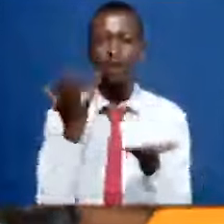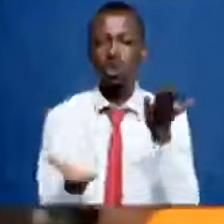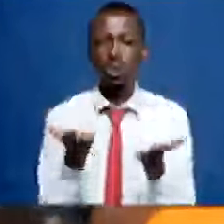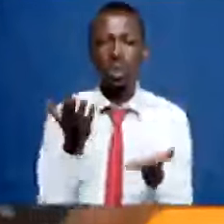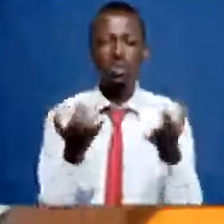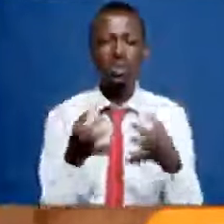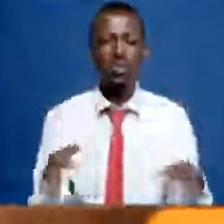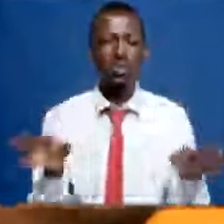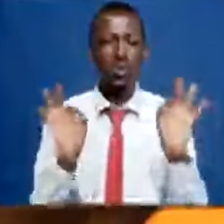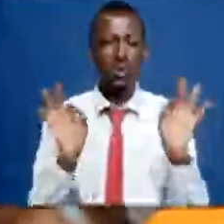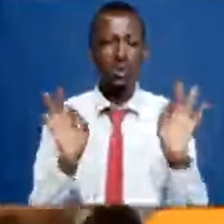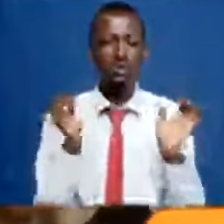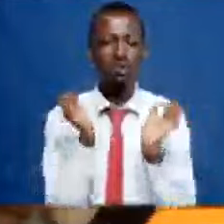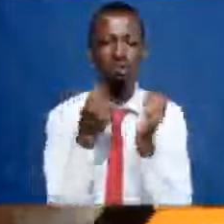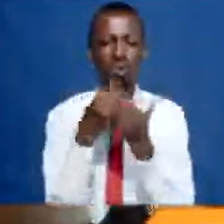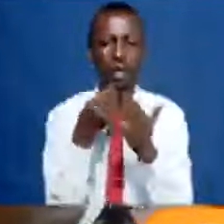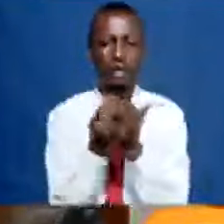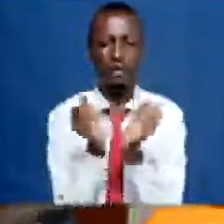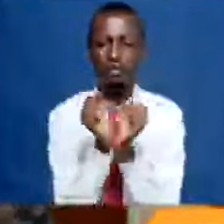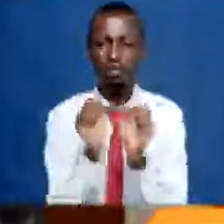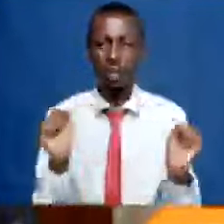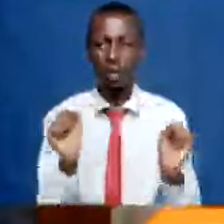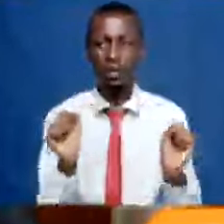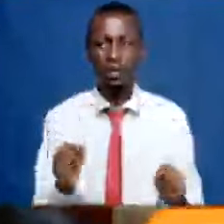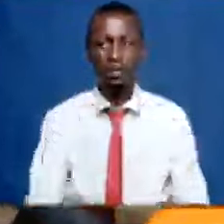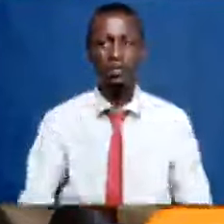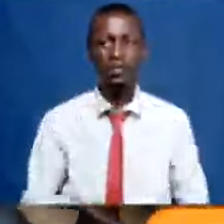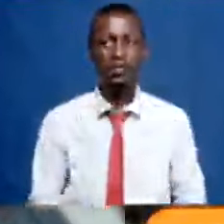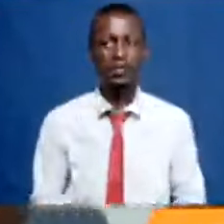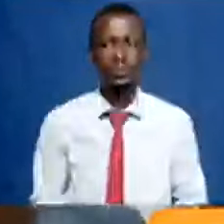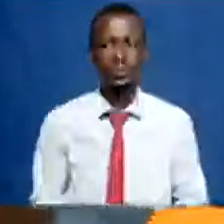wataachiliwa kwa thamana. Ben Kirui, runinga ya Citizen.